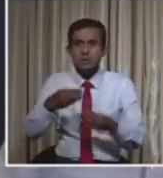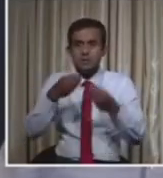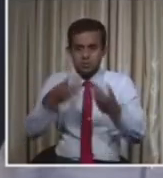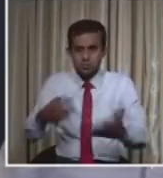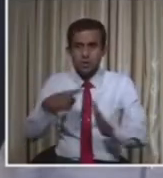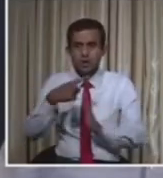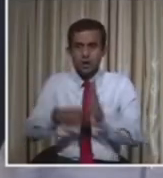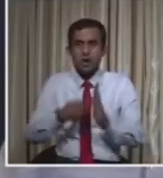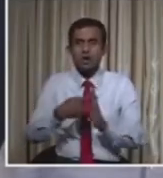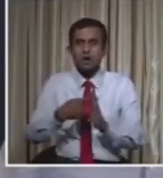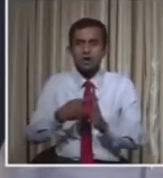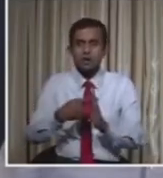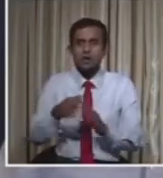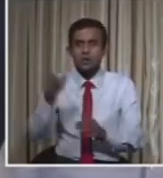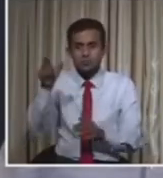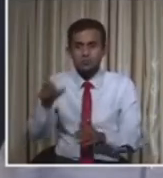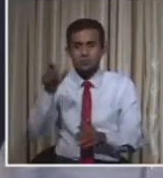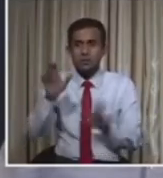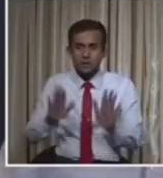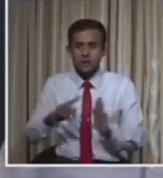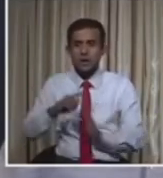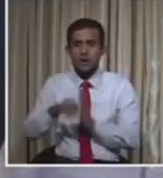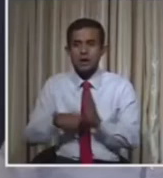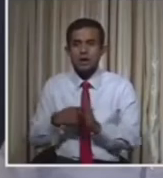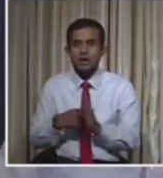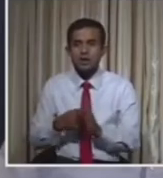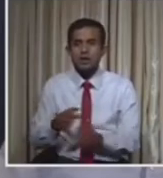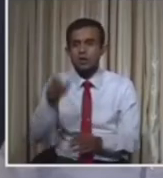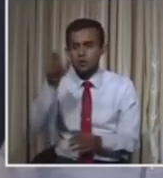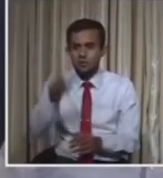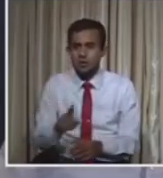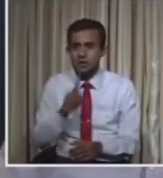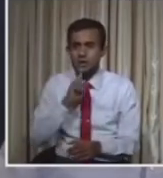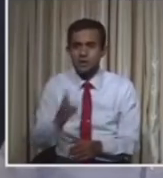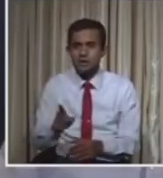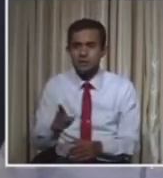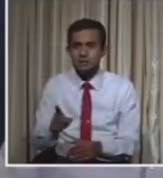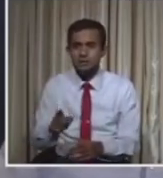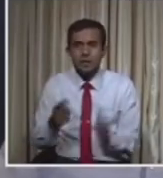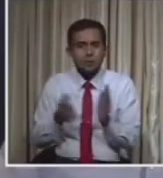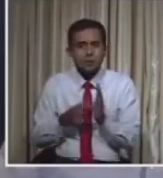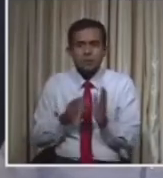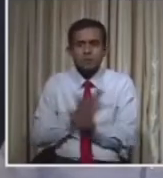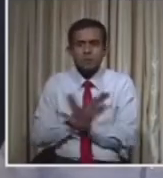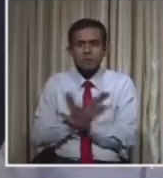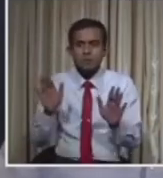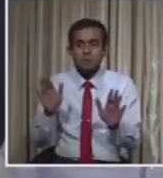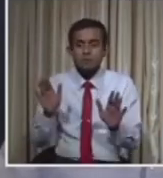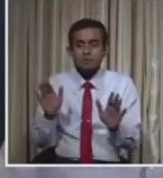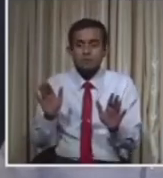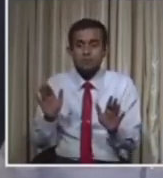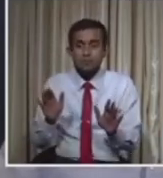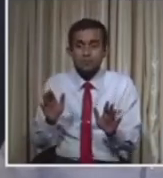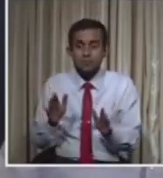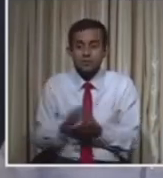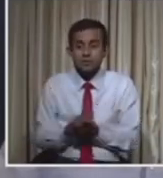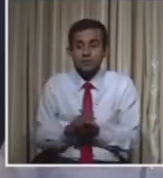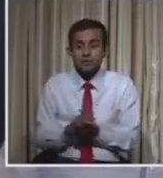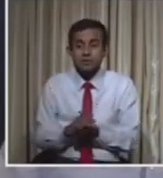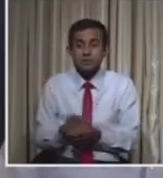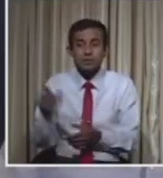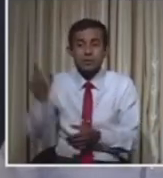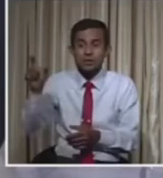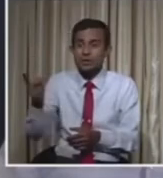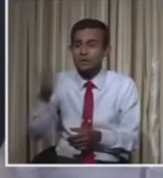රට. එහෙම මිනිස්සු ඉන්න රටක්. ඒ නිසා මම ඔබතුමාට කියන්නේ ඔබතුමා බය නැතුව අර තොත්තු දීලා කියනවා අහන්න